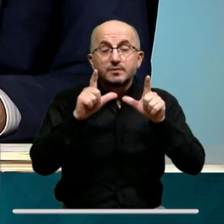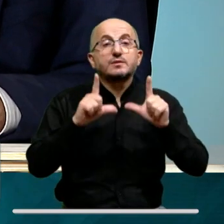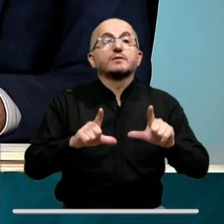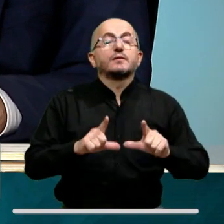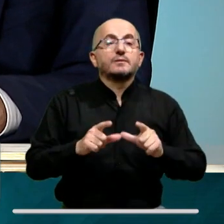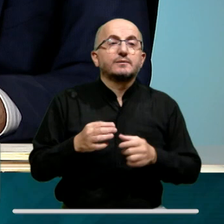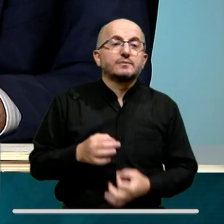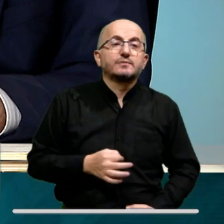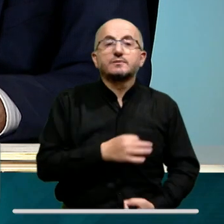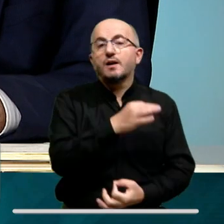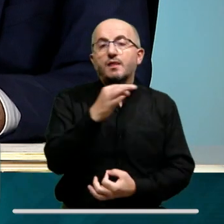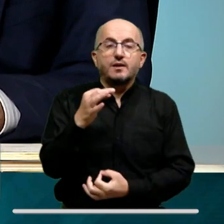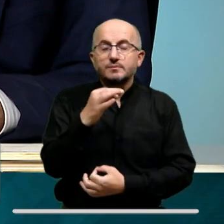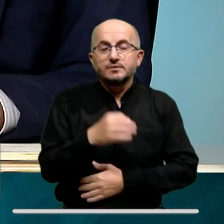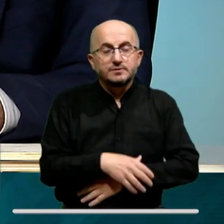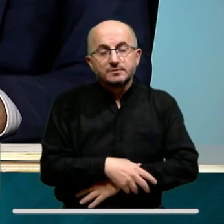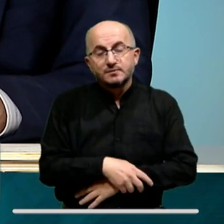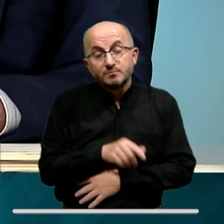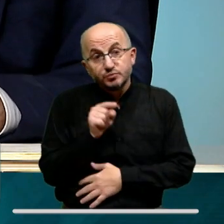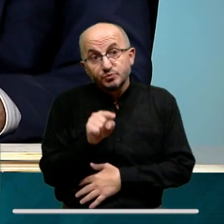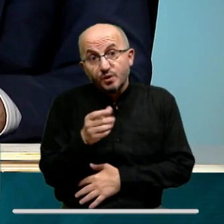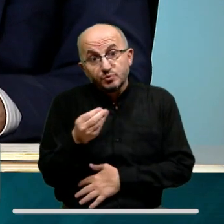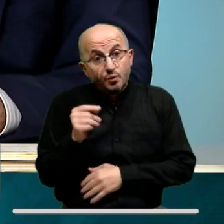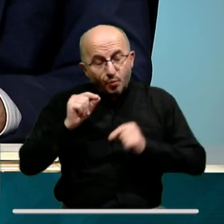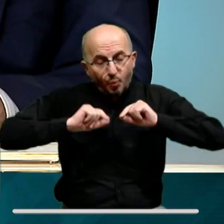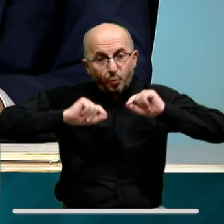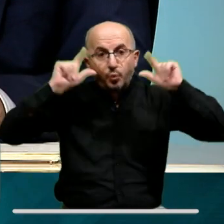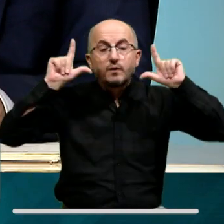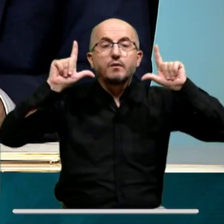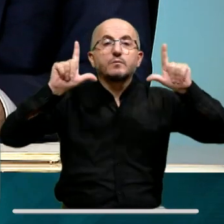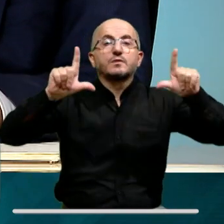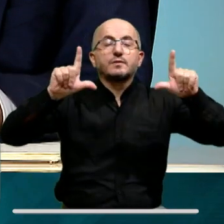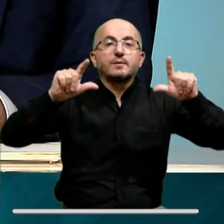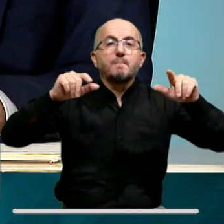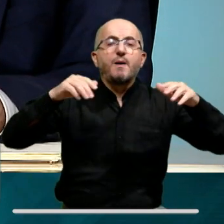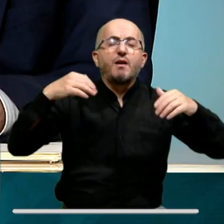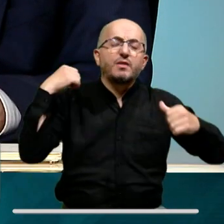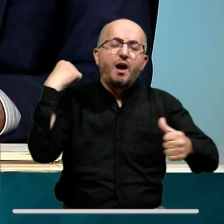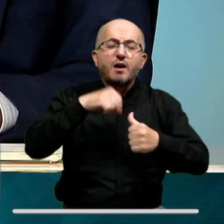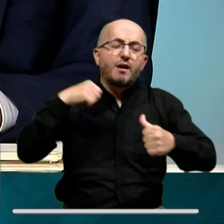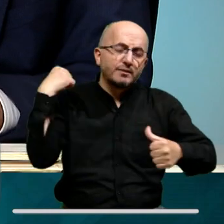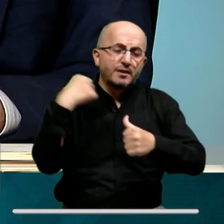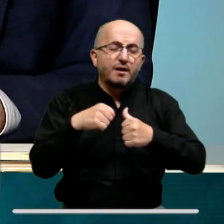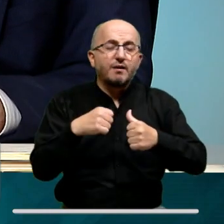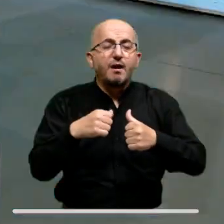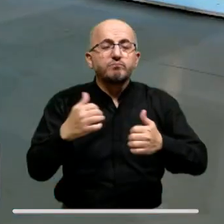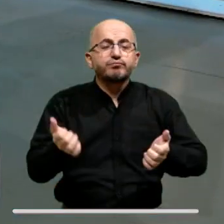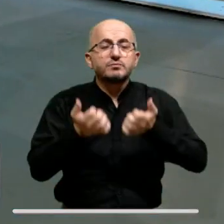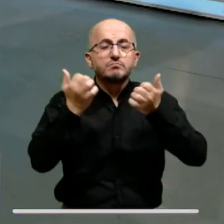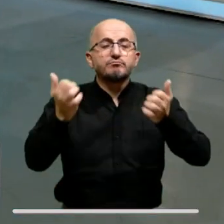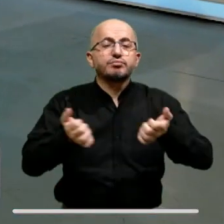gerekiyor. Yani insanlarımızın burada çok uyanık olmaları gerekiyor. Mesela defalarca